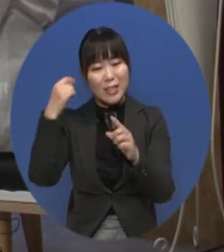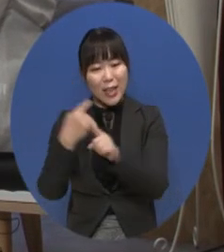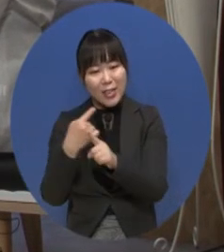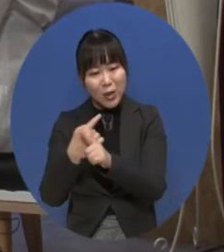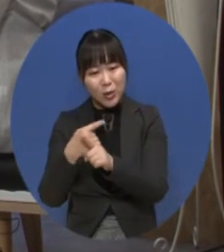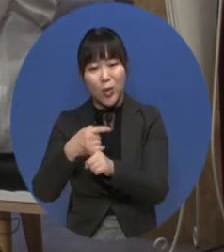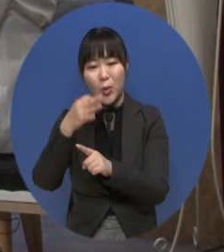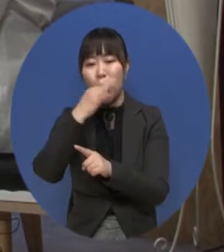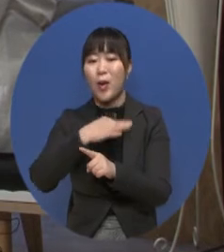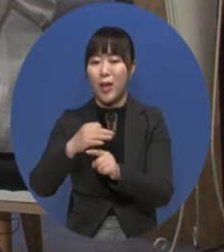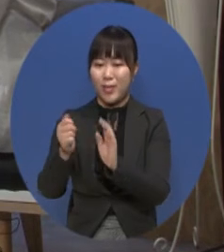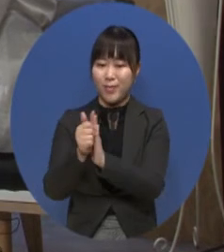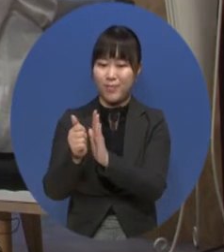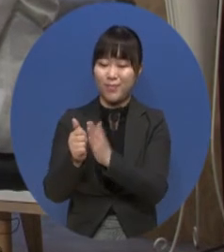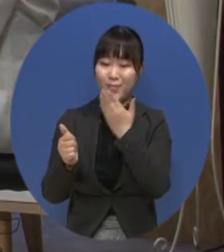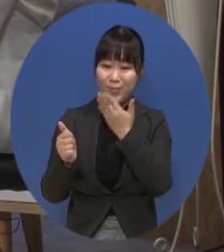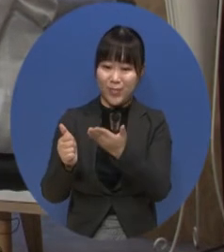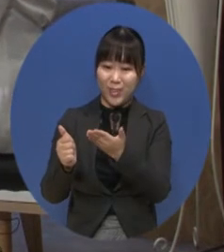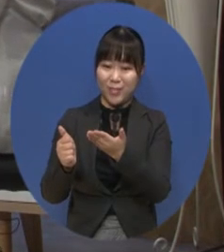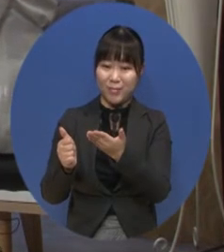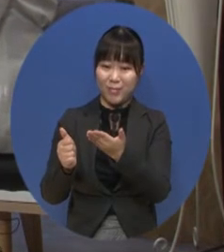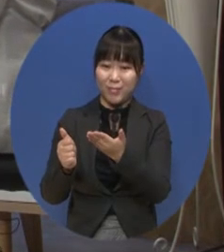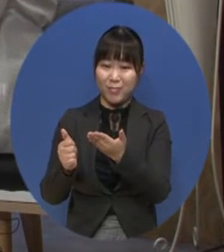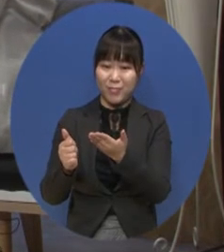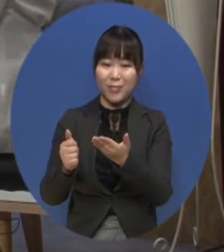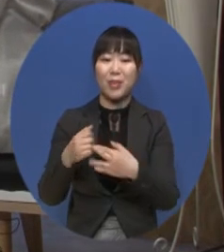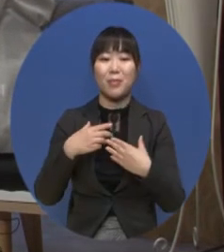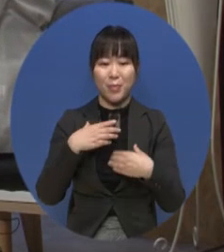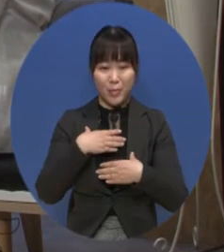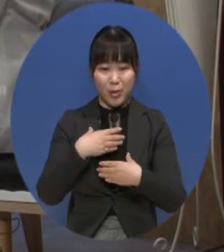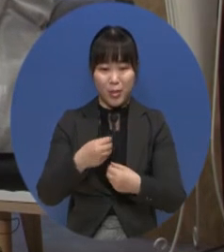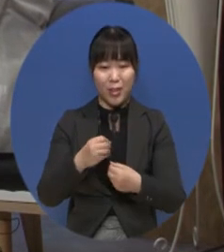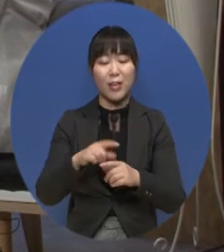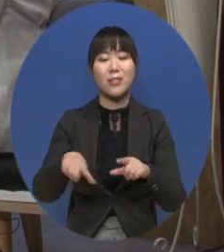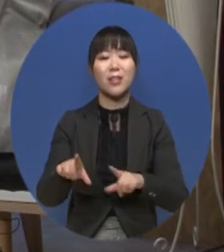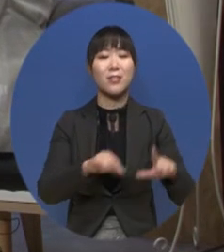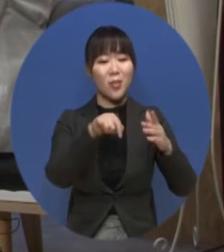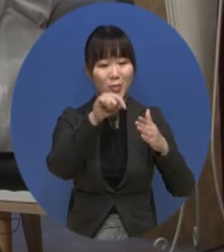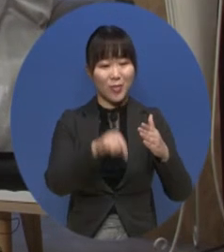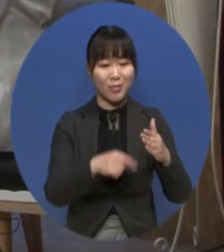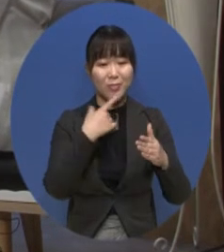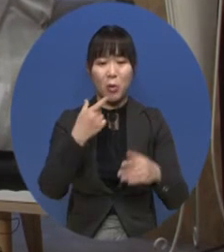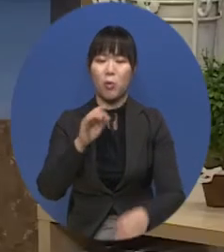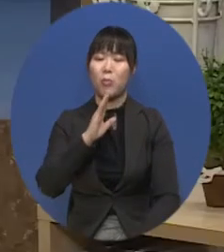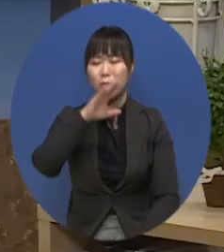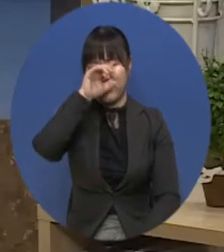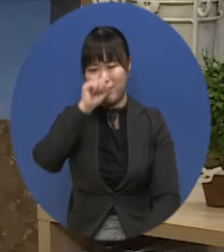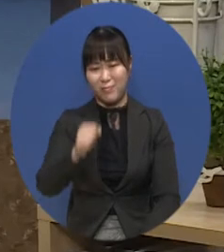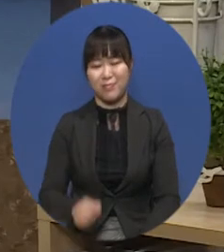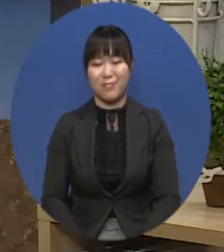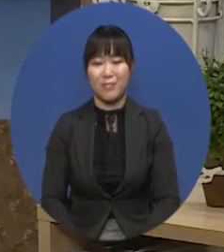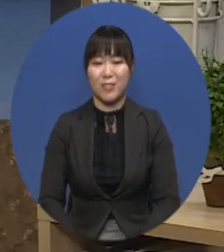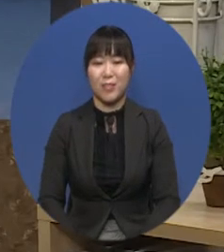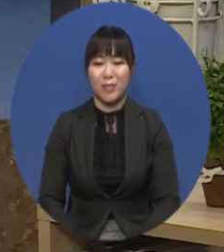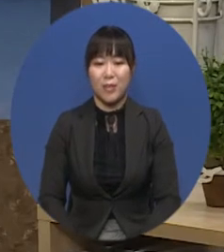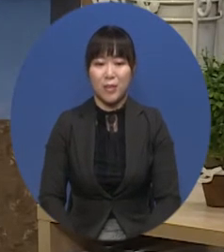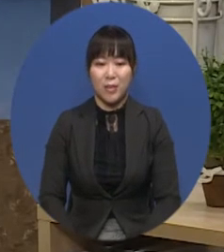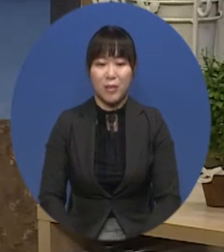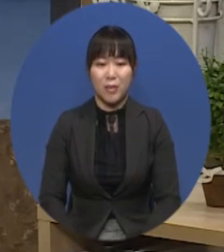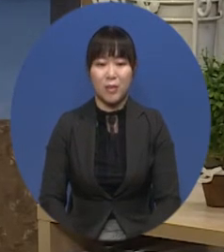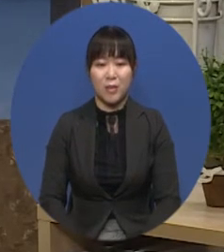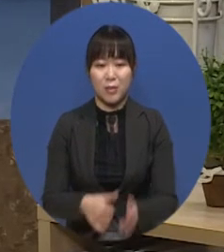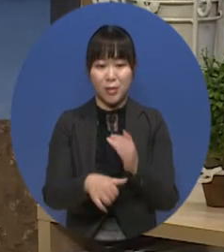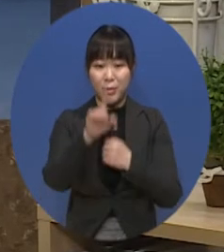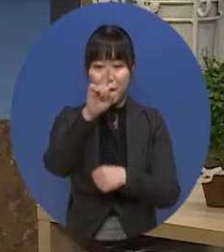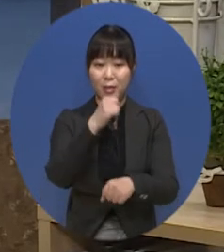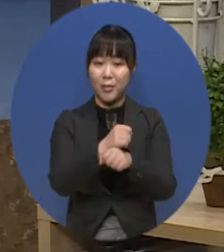개선에도 큰 효과를 거둘 수 있다는 점에서 그러니까요. 굉장히 좋을 것 같습니다. 이 한 제품을